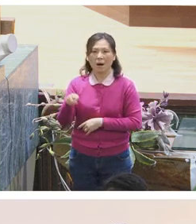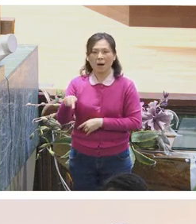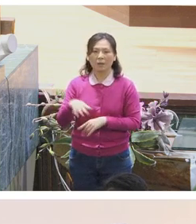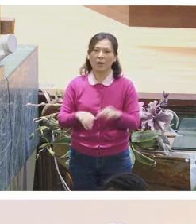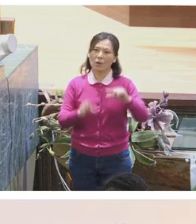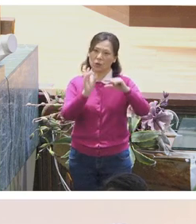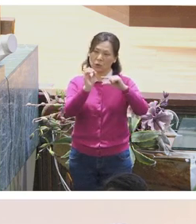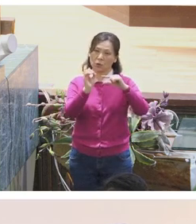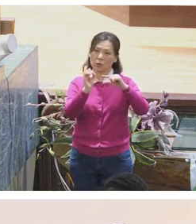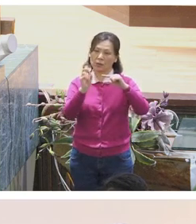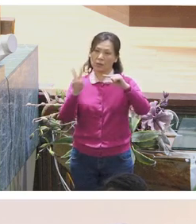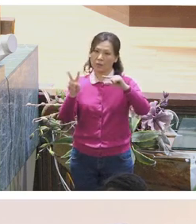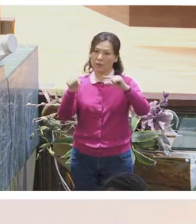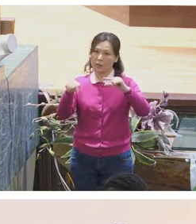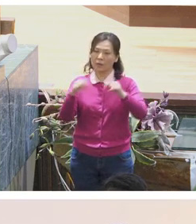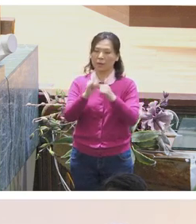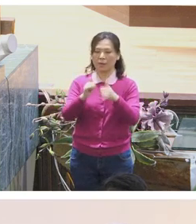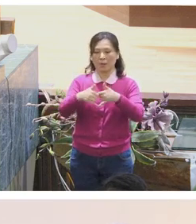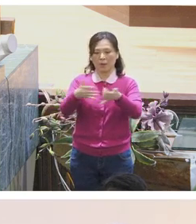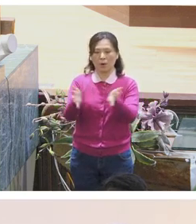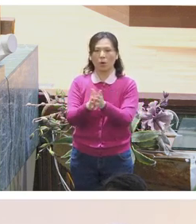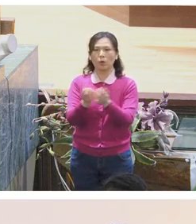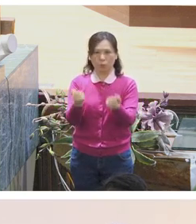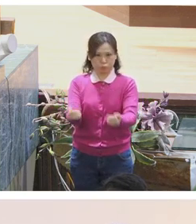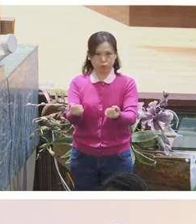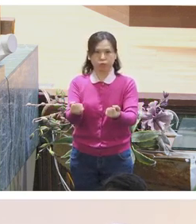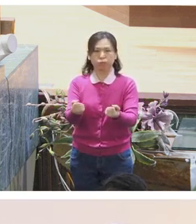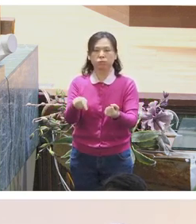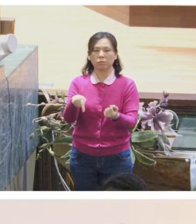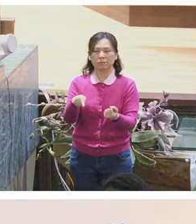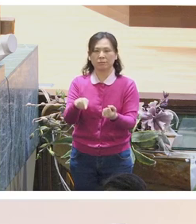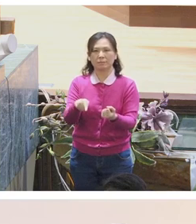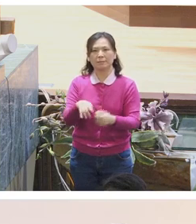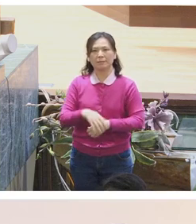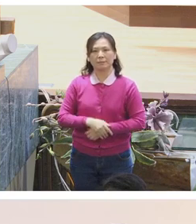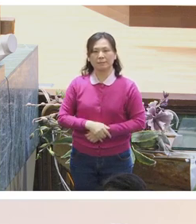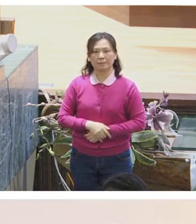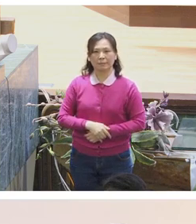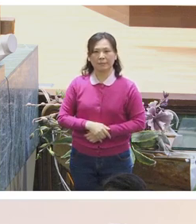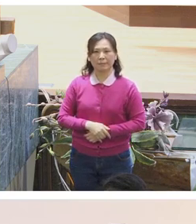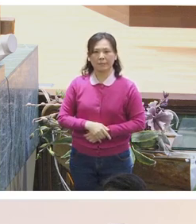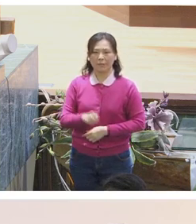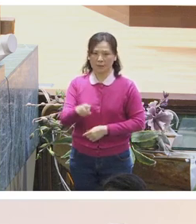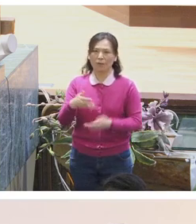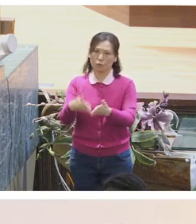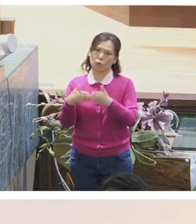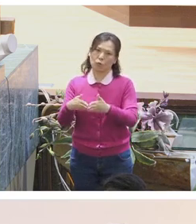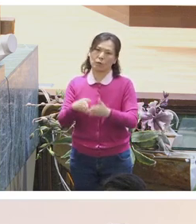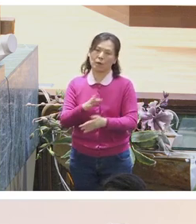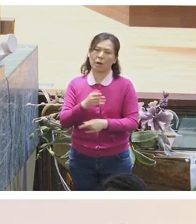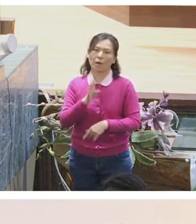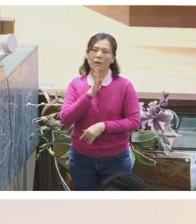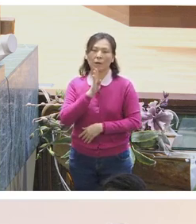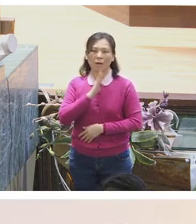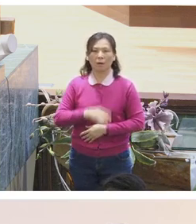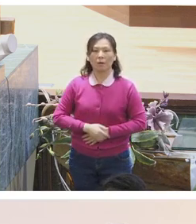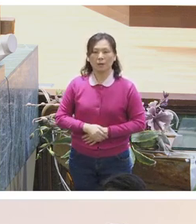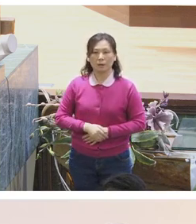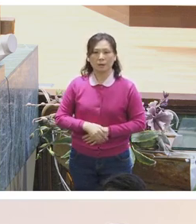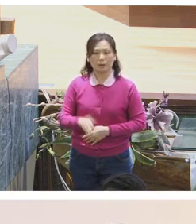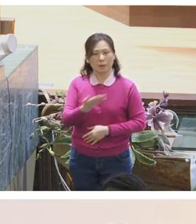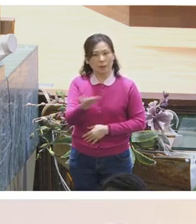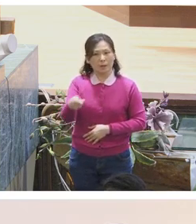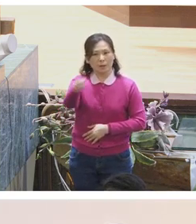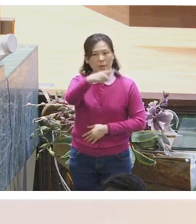G0V 这个社群的存在本身，好，就是一个 很重要的事情，因为它让大家有一